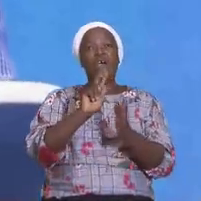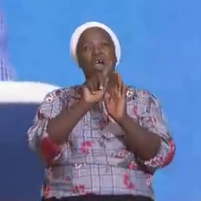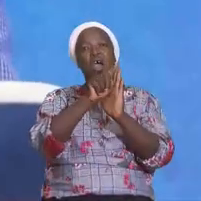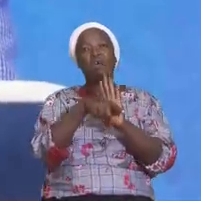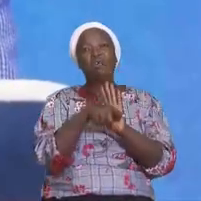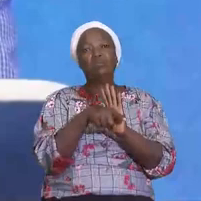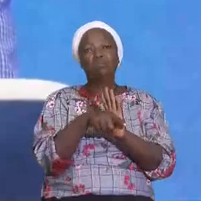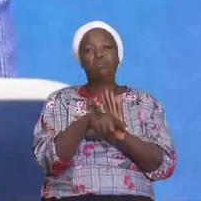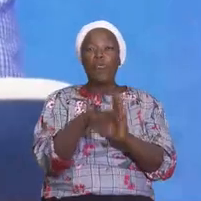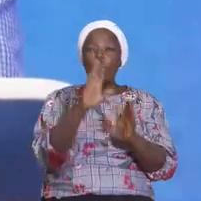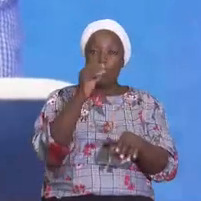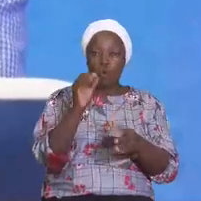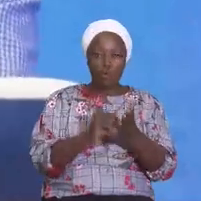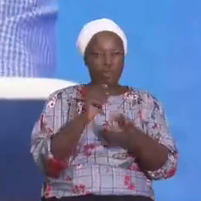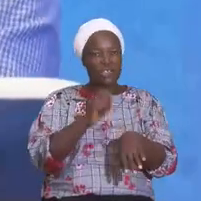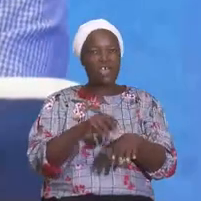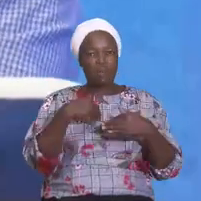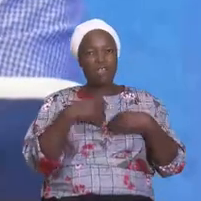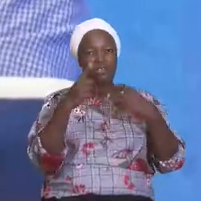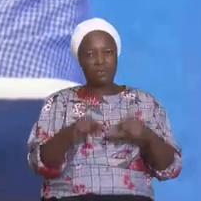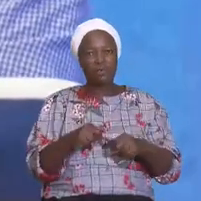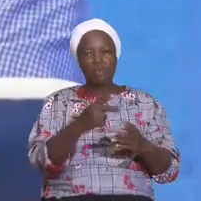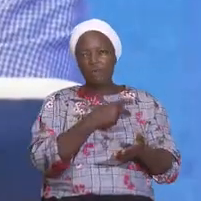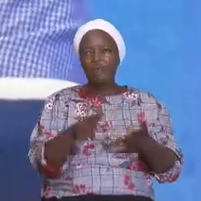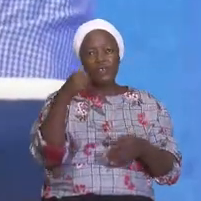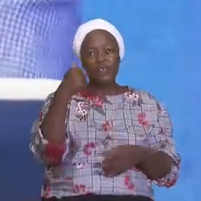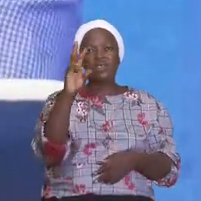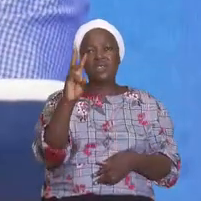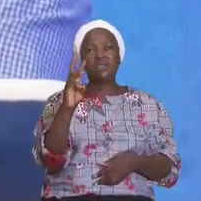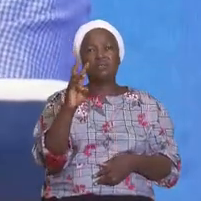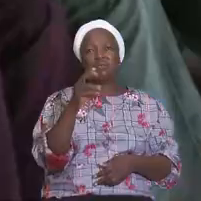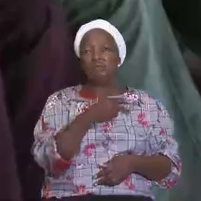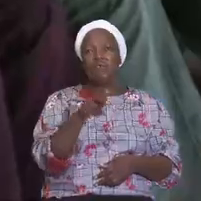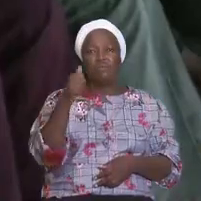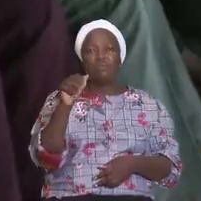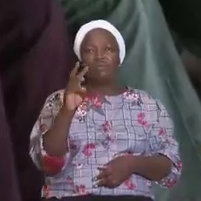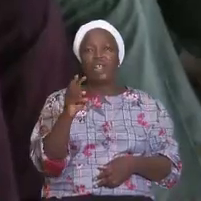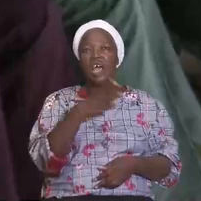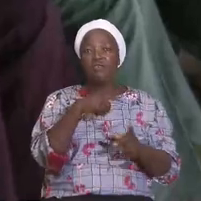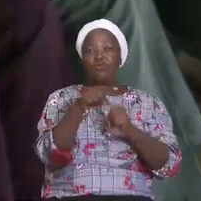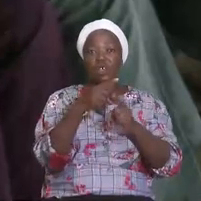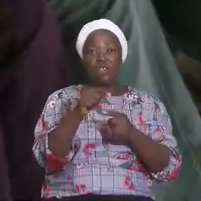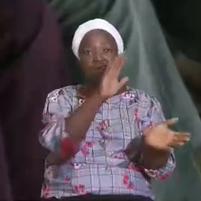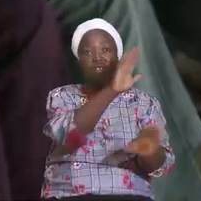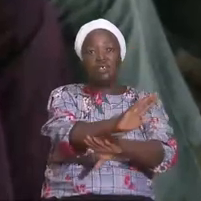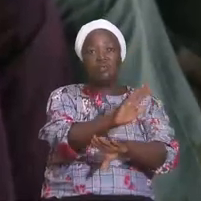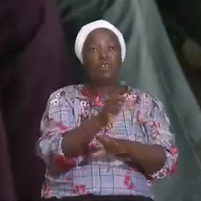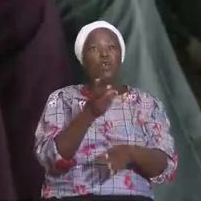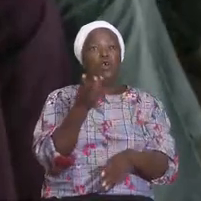Ton serviteur fut guéri et à l'heure même, le serviteur fut guéri. L'heure est venue.